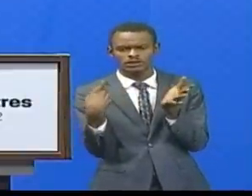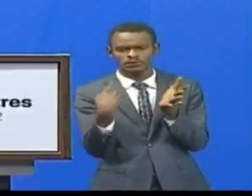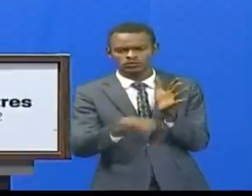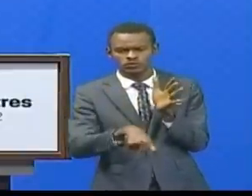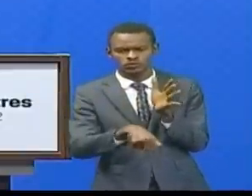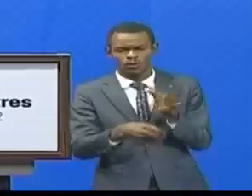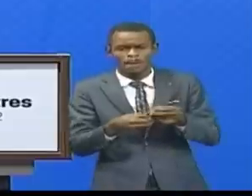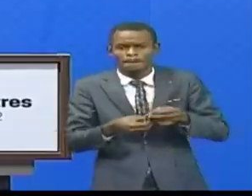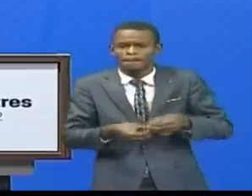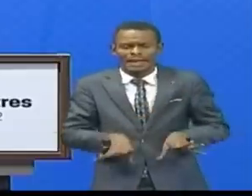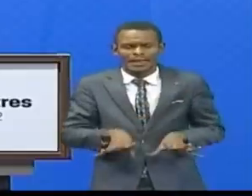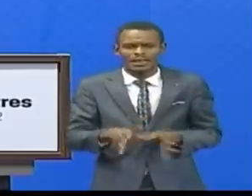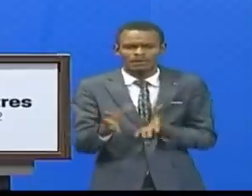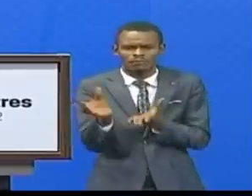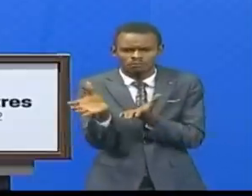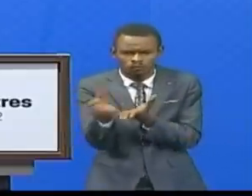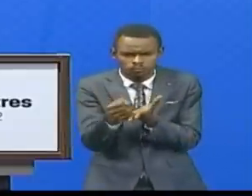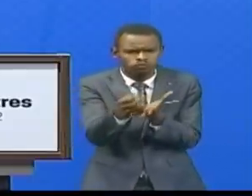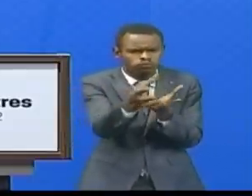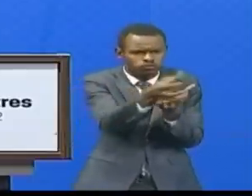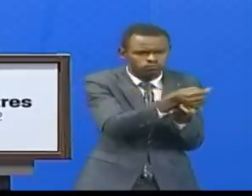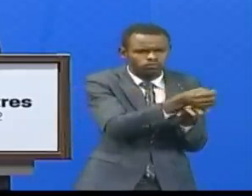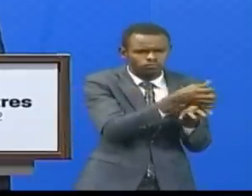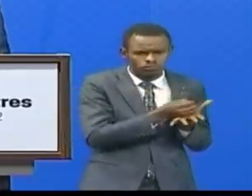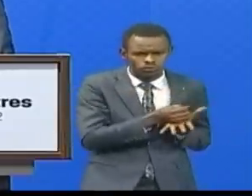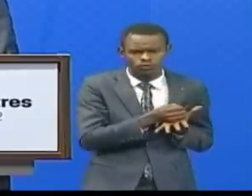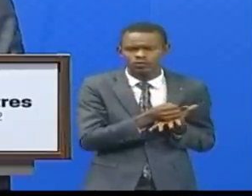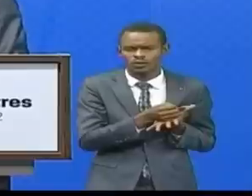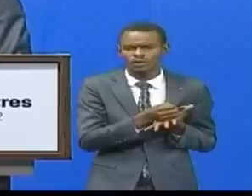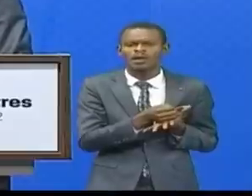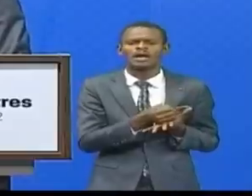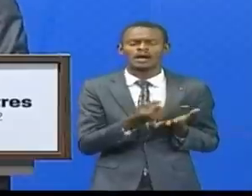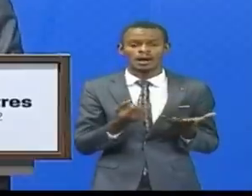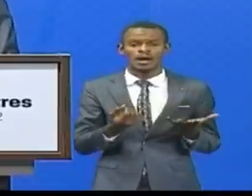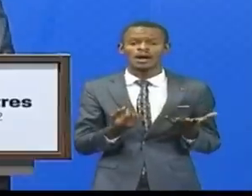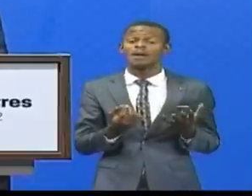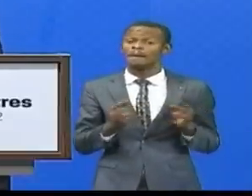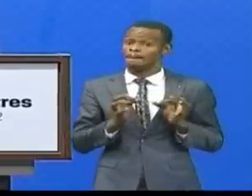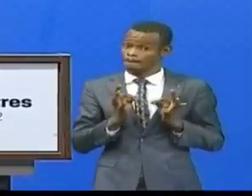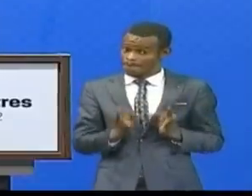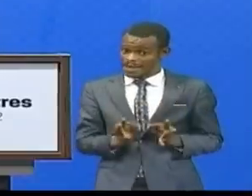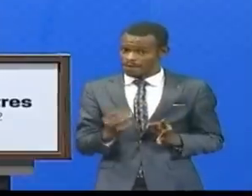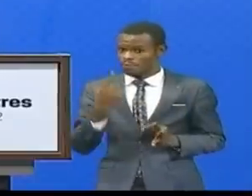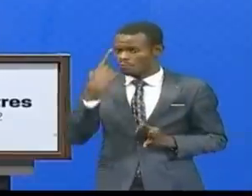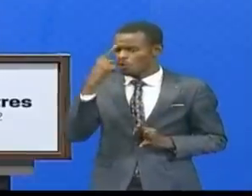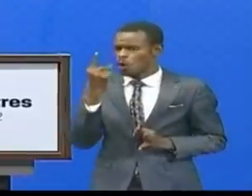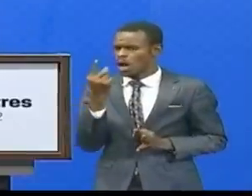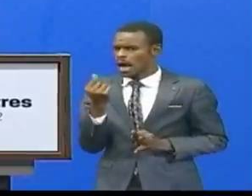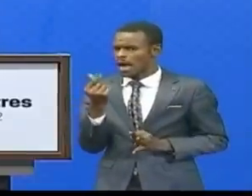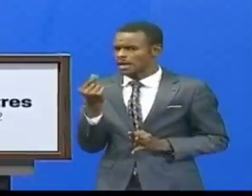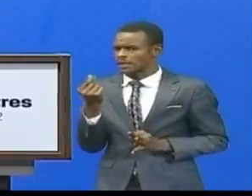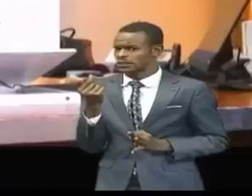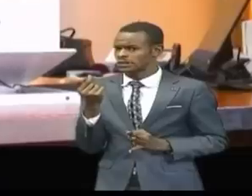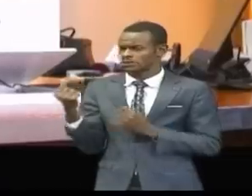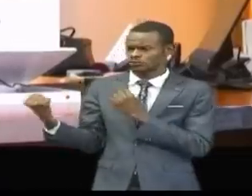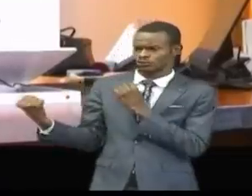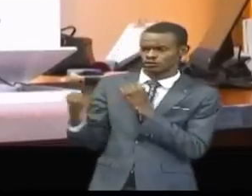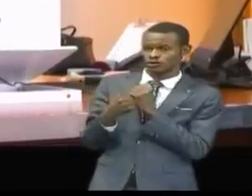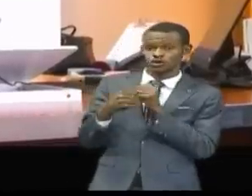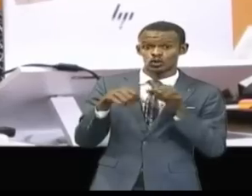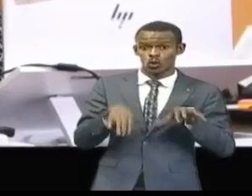S'agissant de l'accès de la RDC à ces fonds, il a été convenu avec les FMI d'ouvrir les